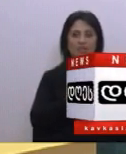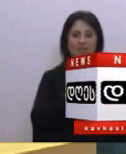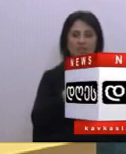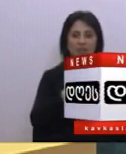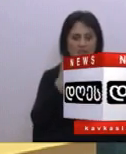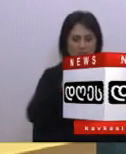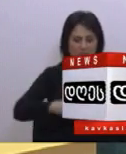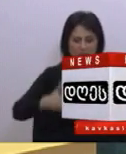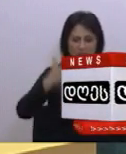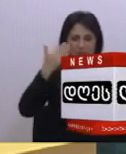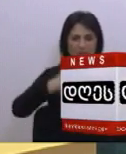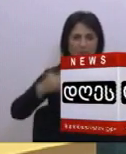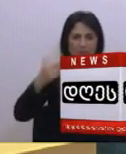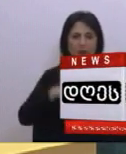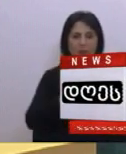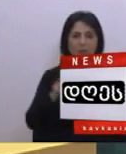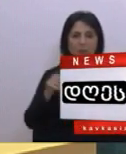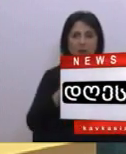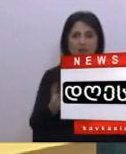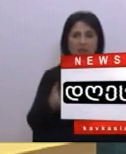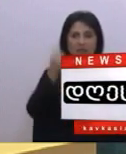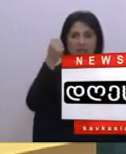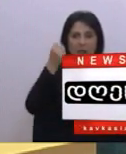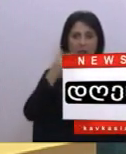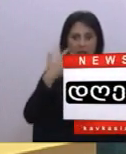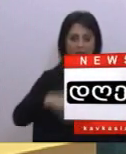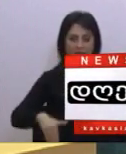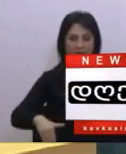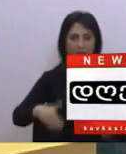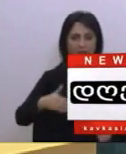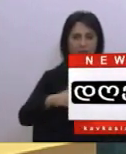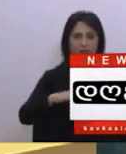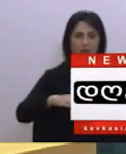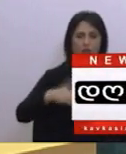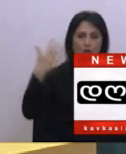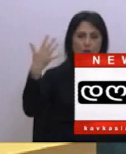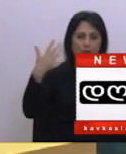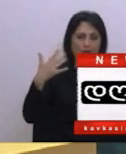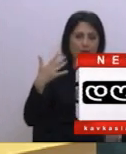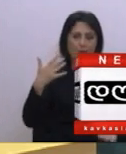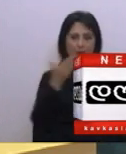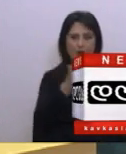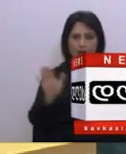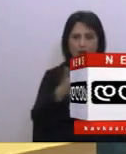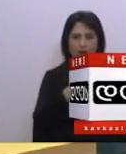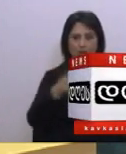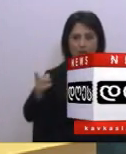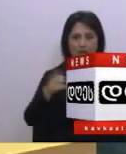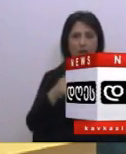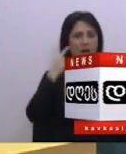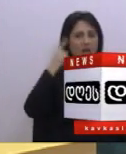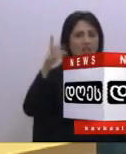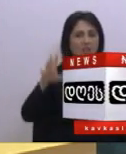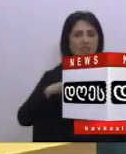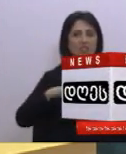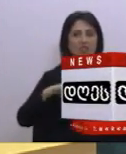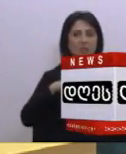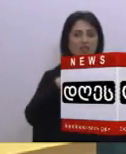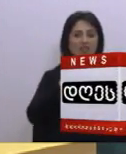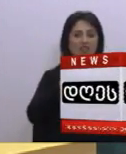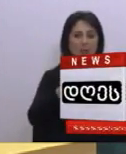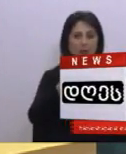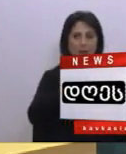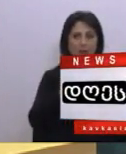დანაწევრებული და ფაქტობრივად მაშველების მიერ ნაპოვნია სხეულის ფრაგმენტები. Ismoda speculație, vino referendit,